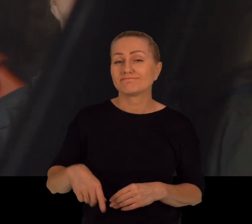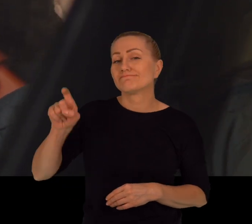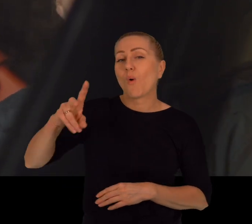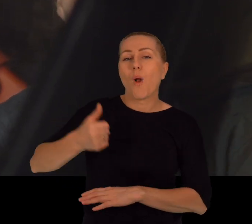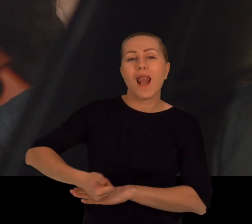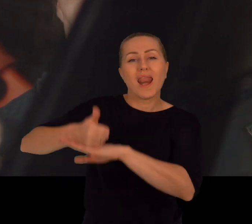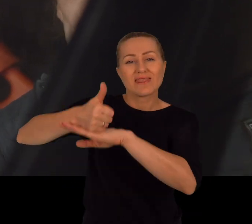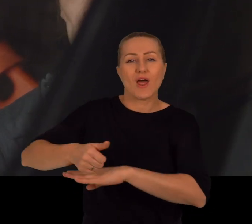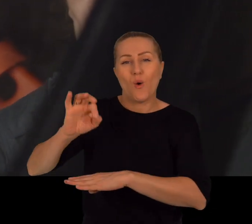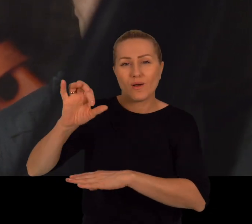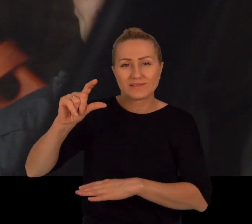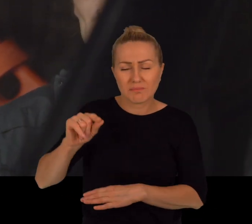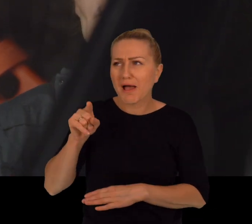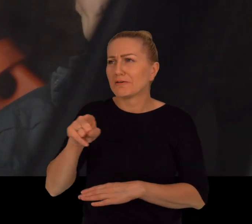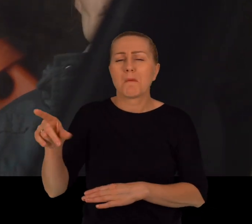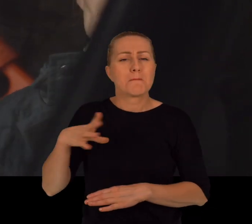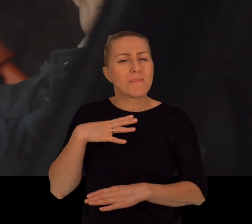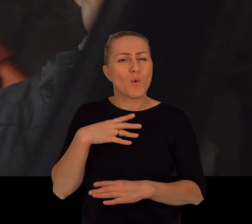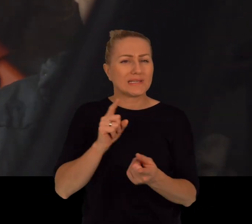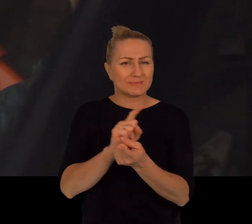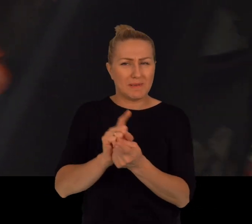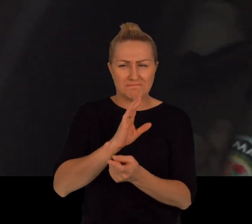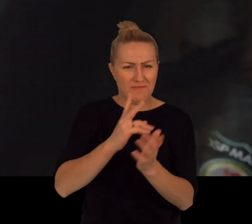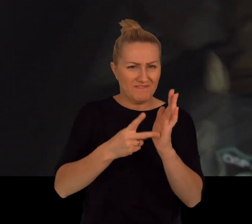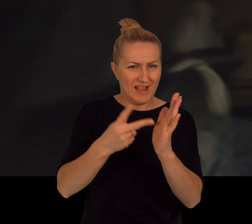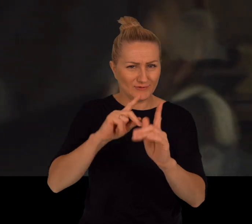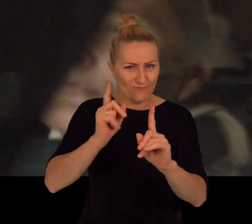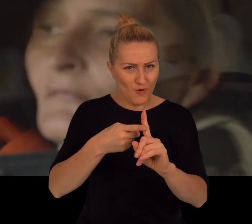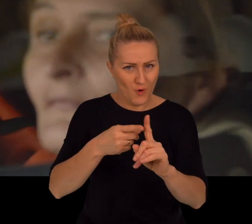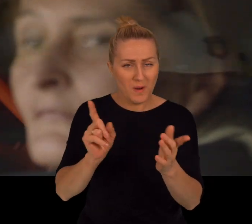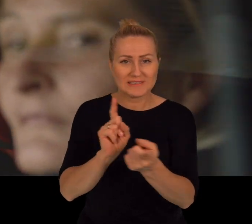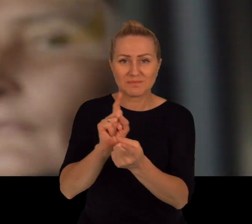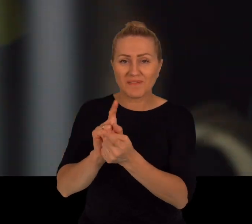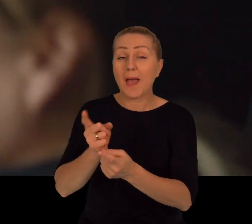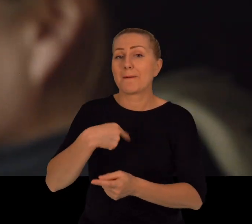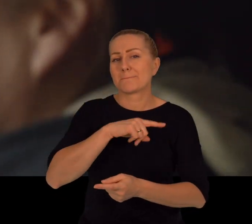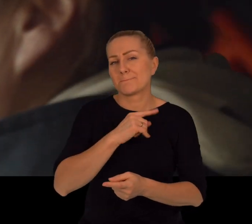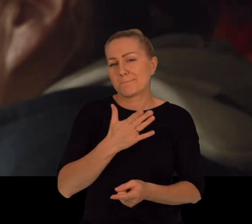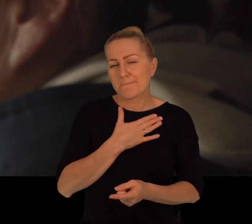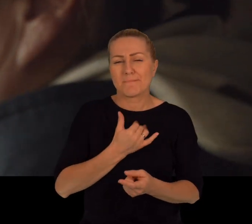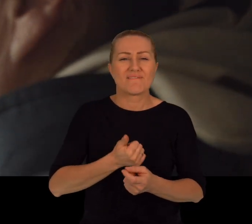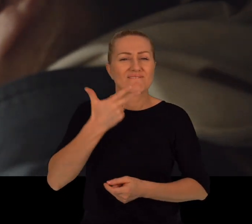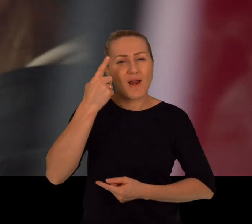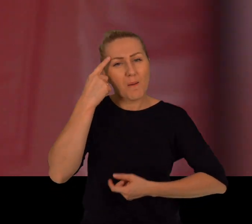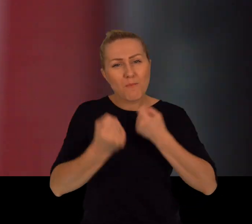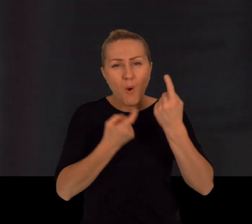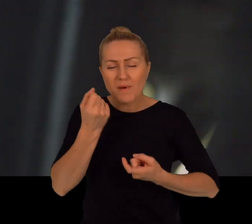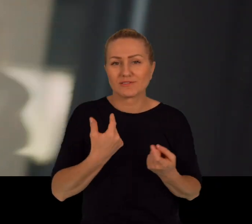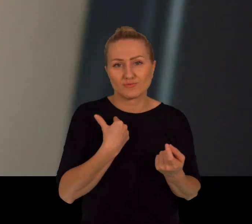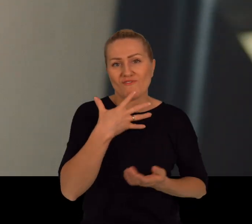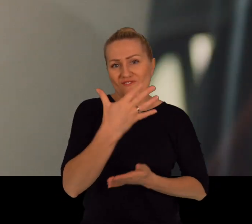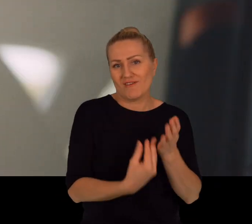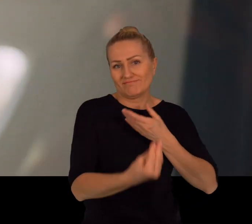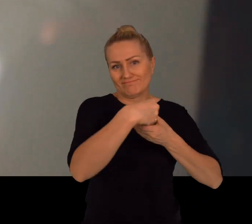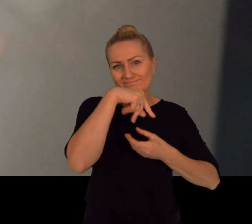Liderzy OSP, to były spotkania chyba dwa razy do roku. Mieliśmy wiele pomysłów u nas w jednostce